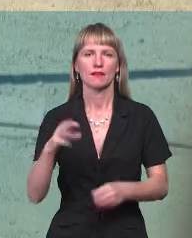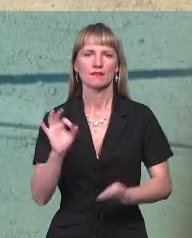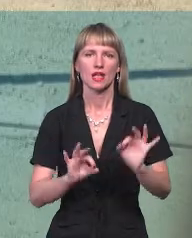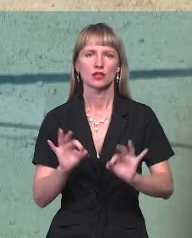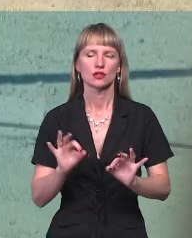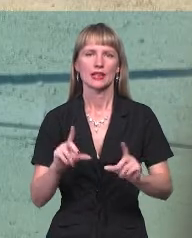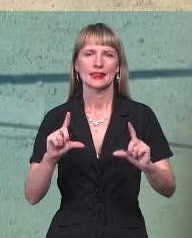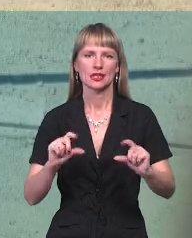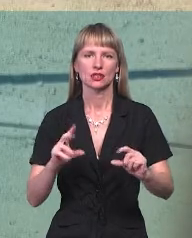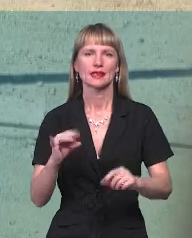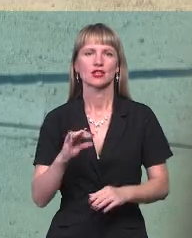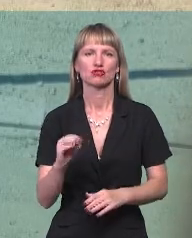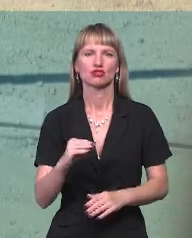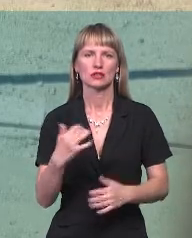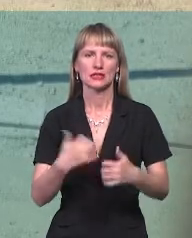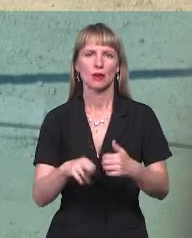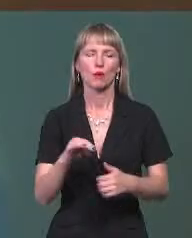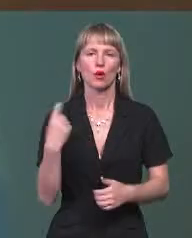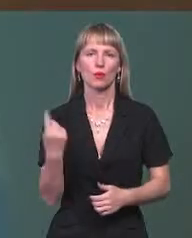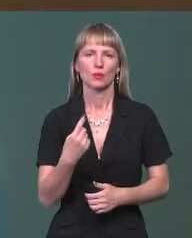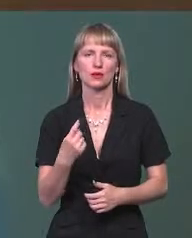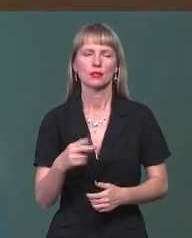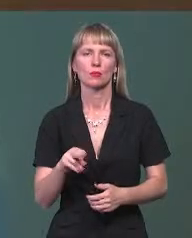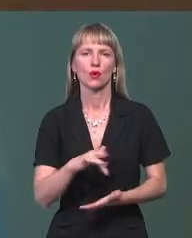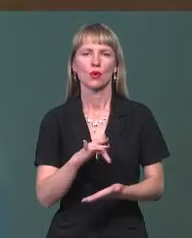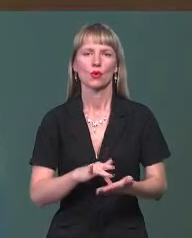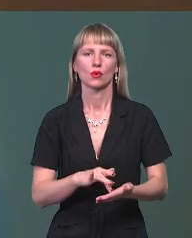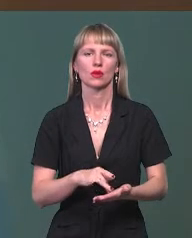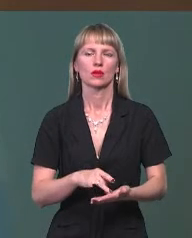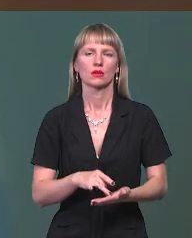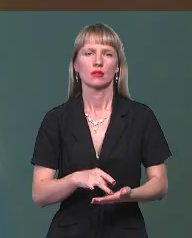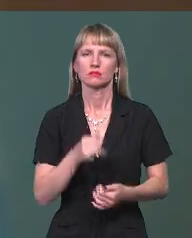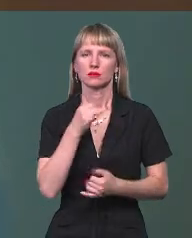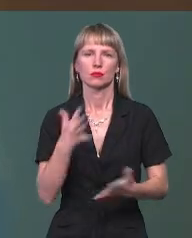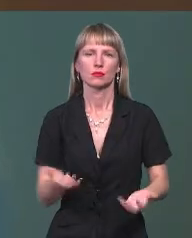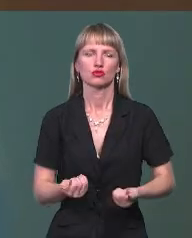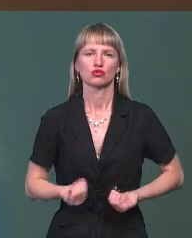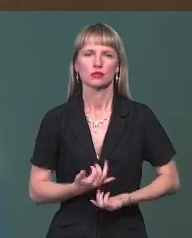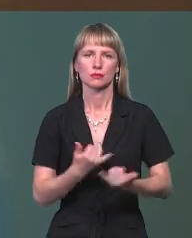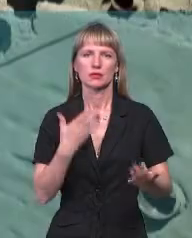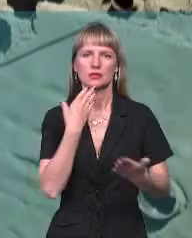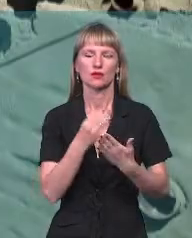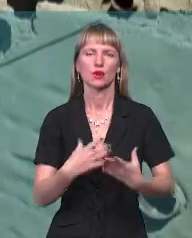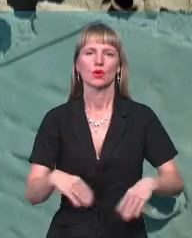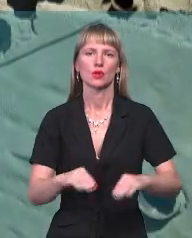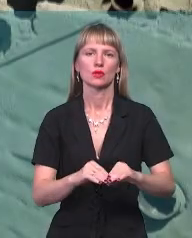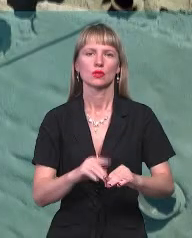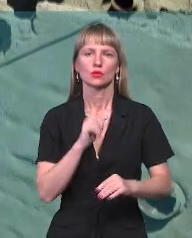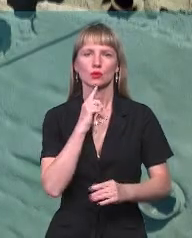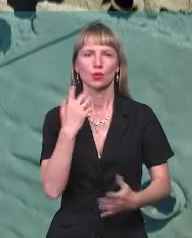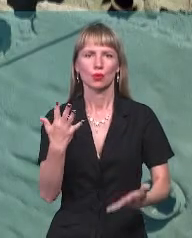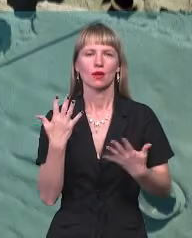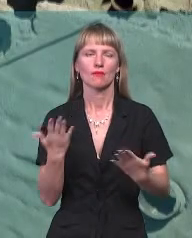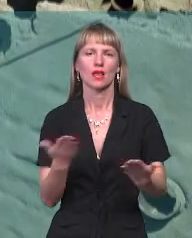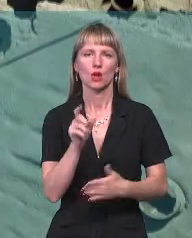15-20% нижчі, ніж середня по області. По місту не можуть підтримувати життєзабезпечення своїх родин. Важко уявити собі,